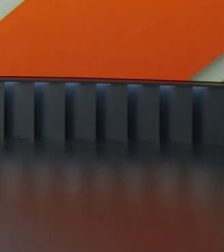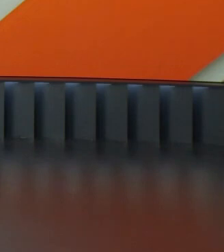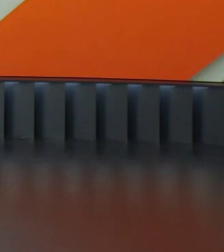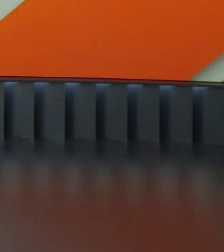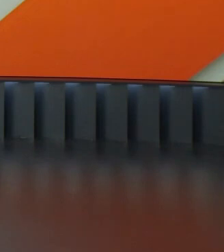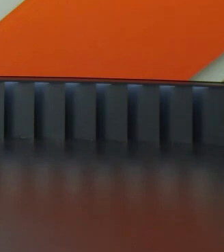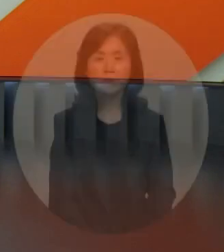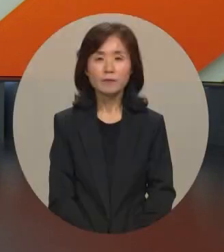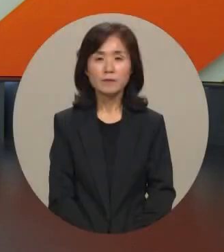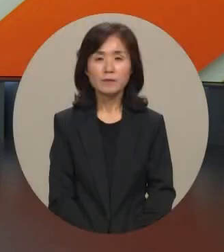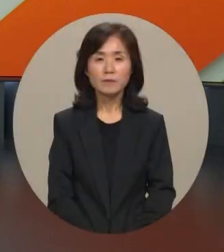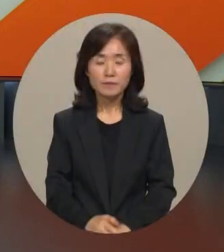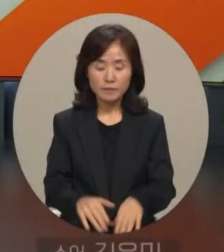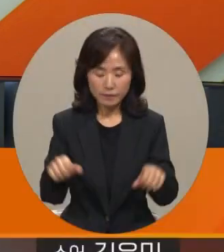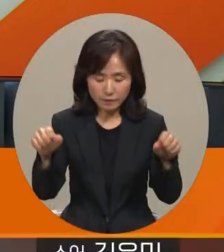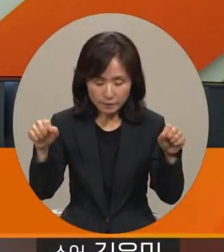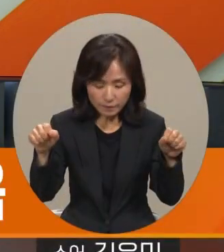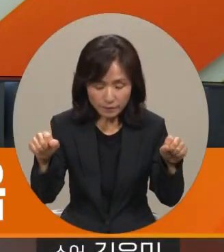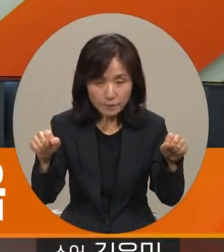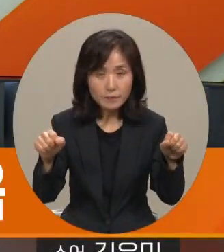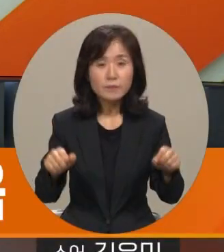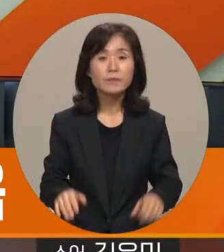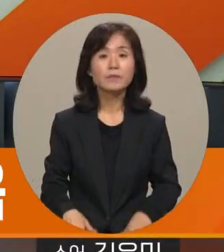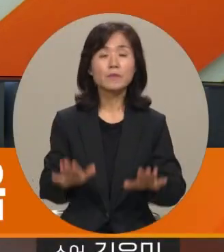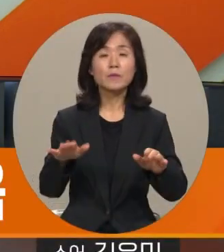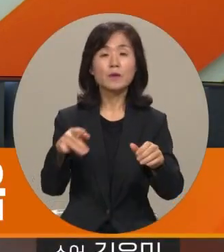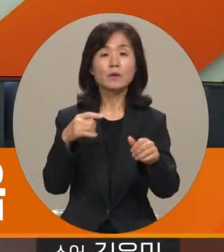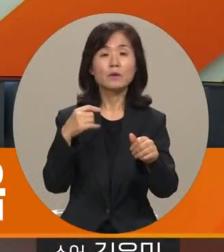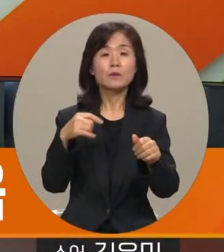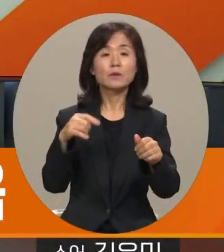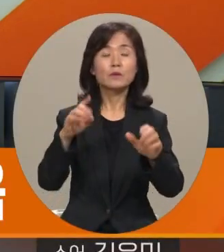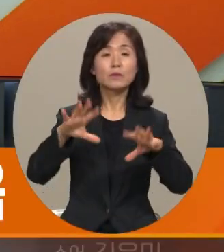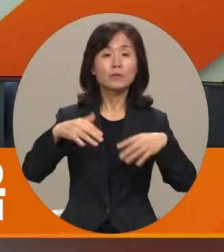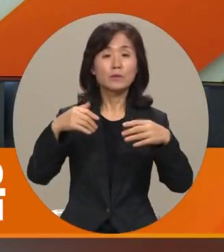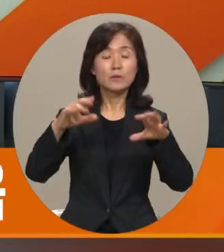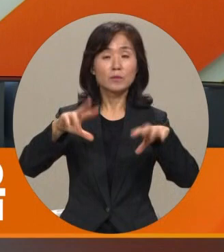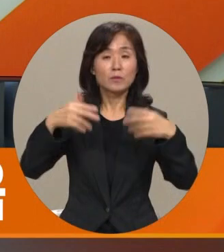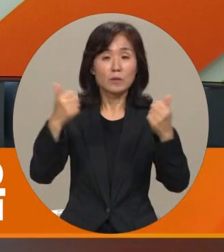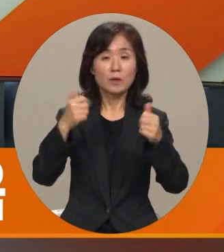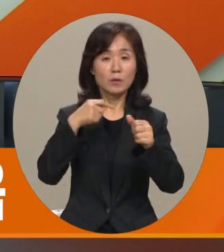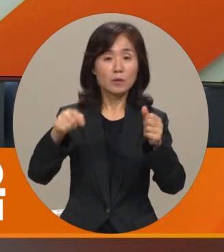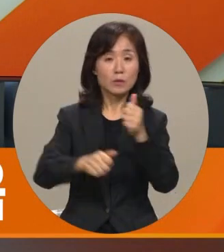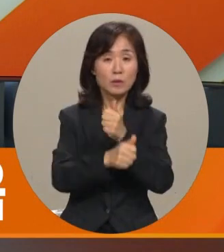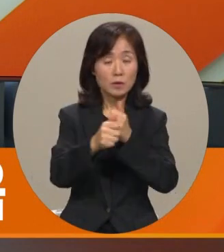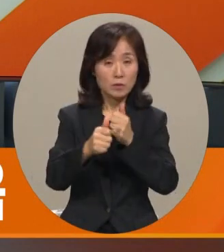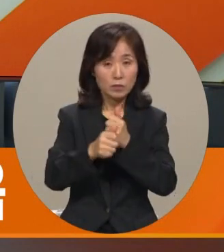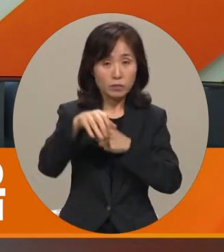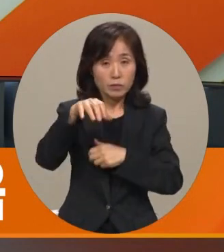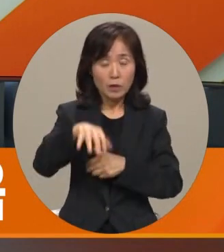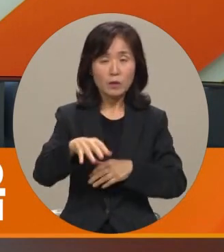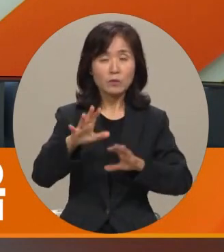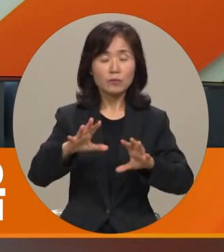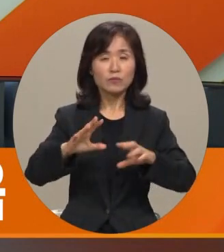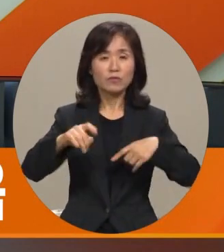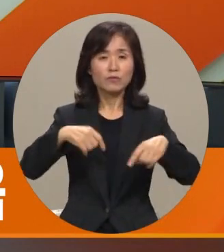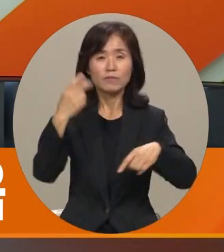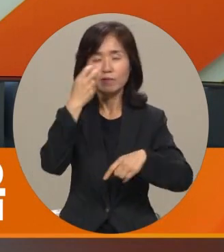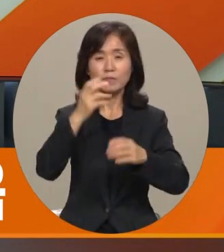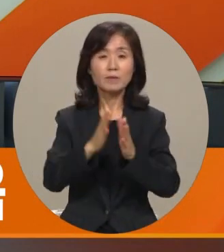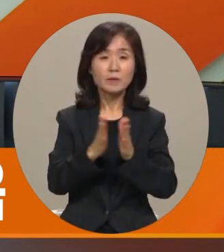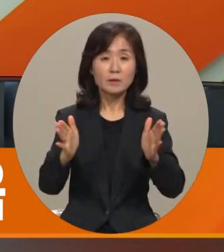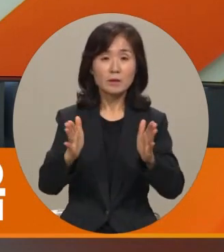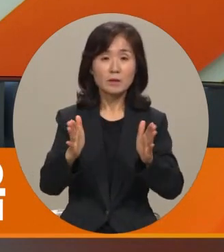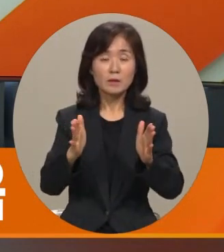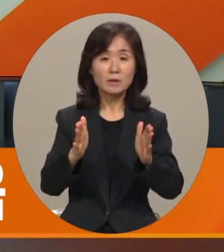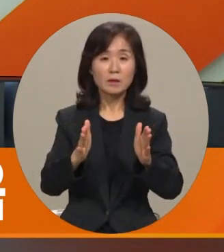오늘 국회 교육 위원회에서는 교육부와 국가교육 위원회에 대한 국정 감사가 시작됐습니다 시작부터 증인